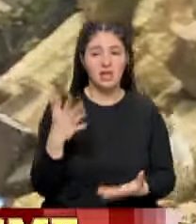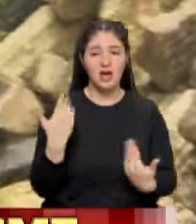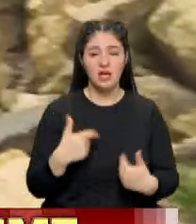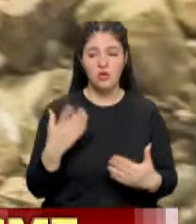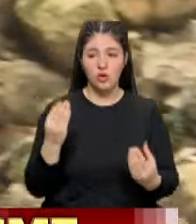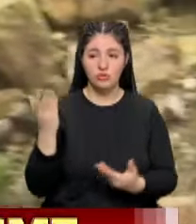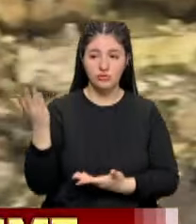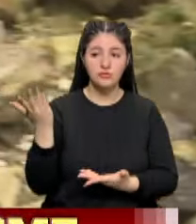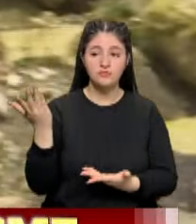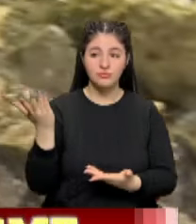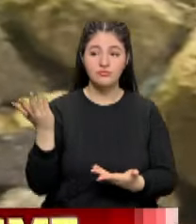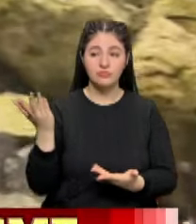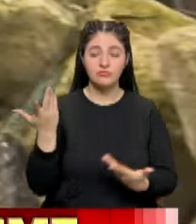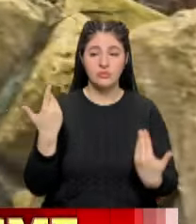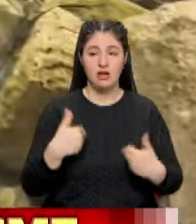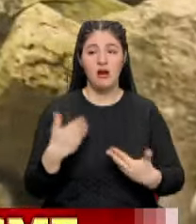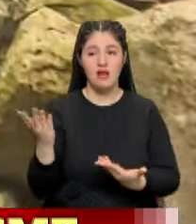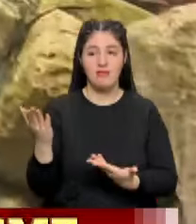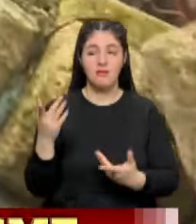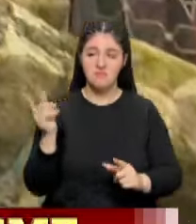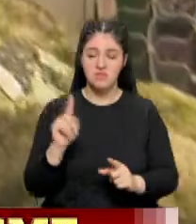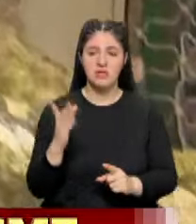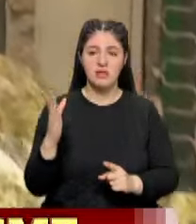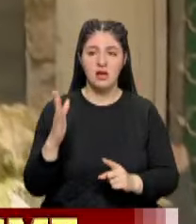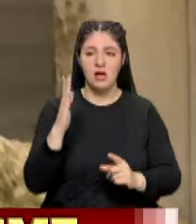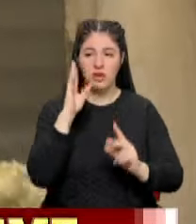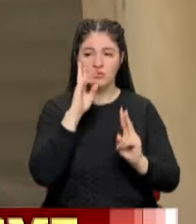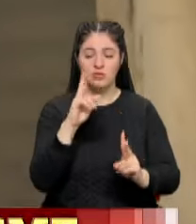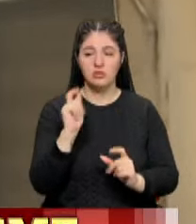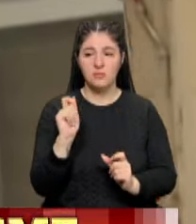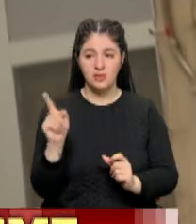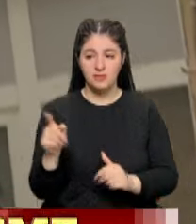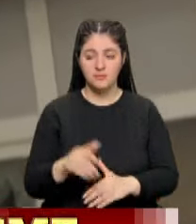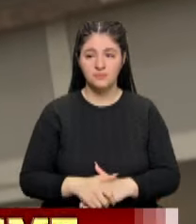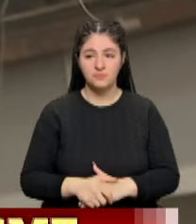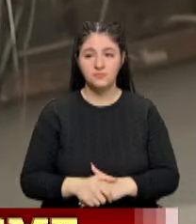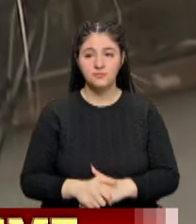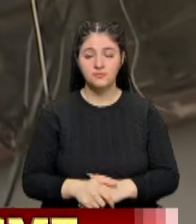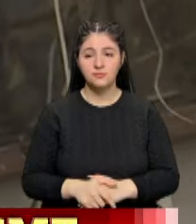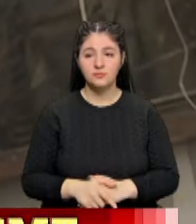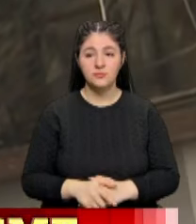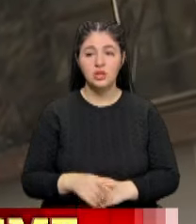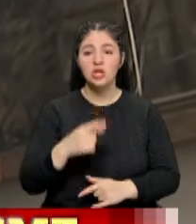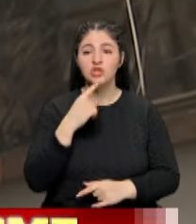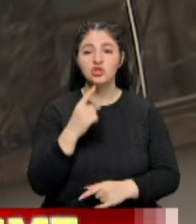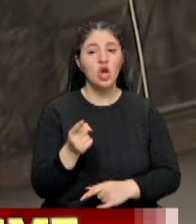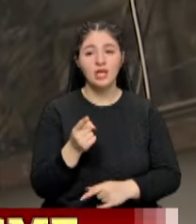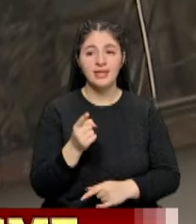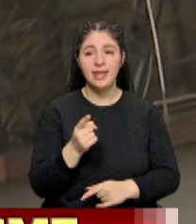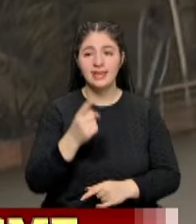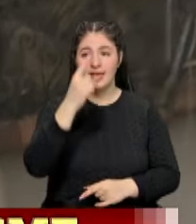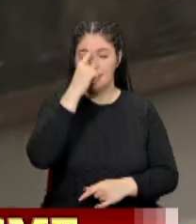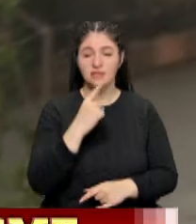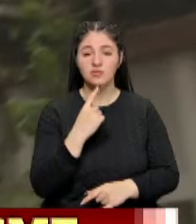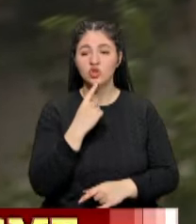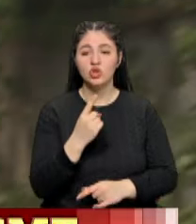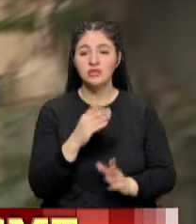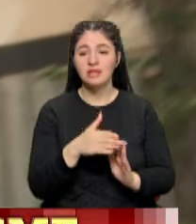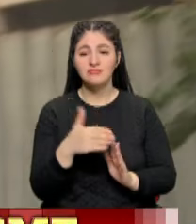durumda olduğunu, işte bakın ne durumda, bir kez daha ekranlarınıza yansımış olsun. Söylenen resmi